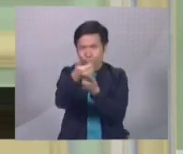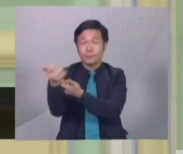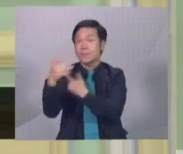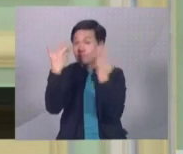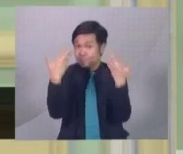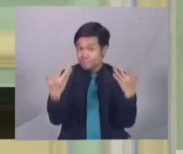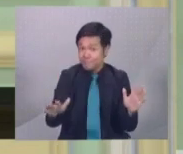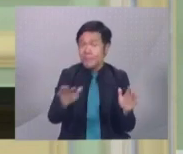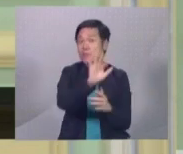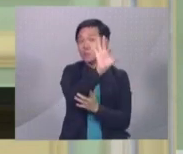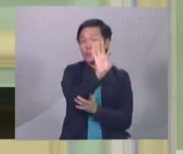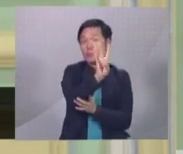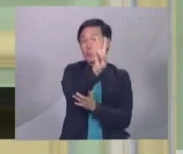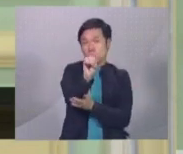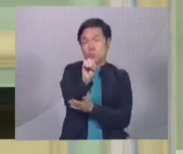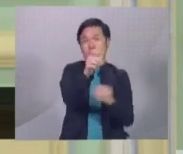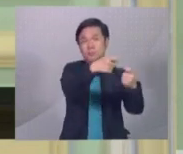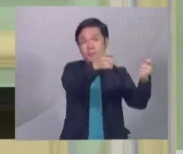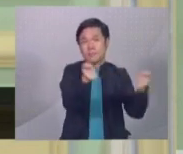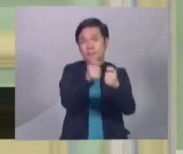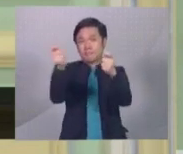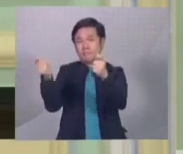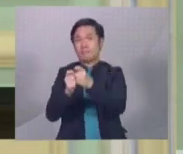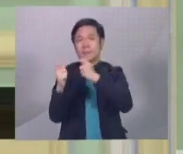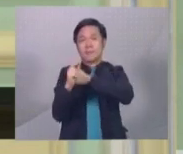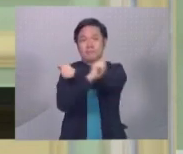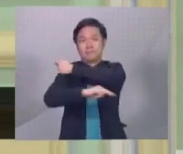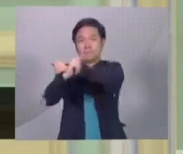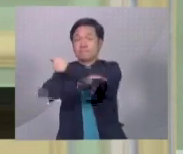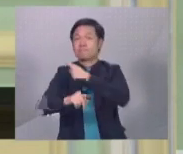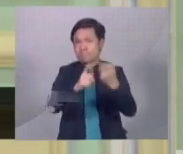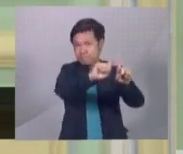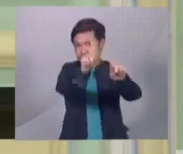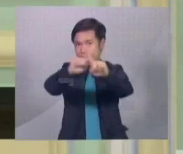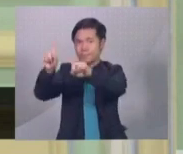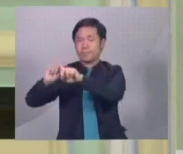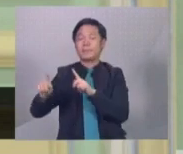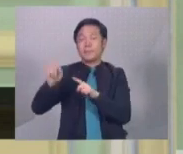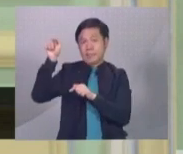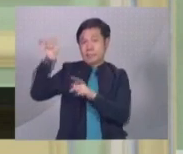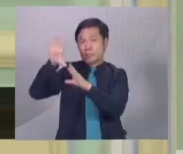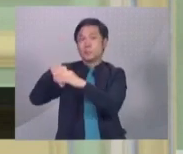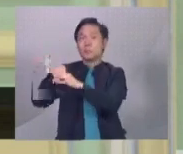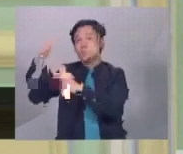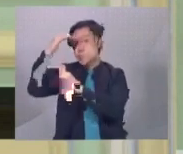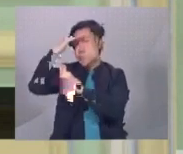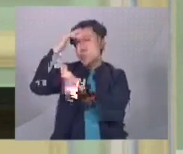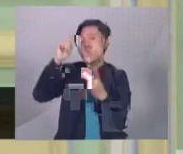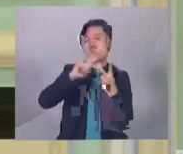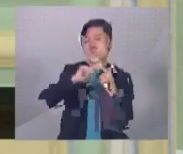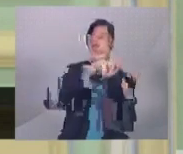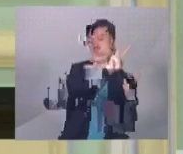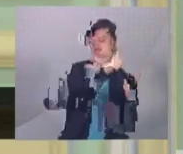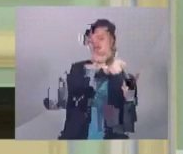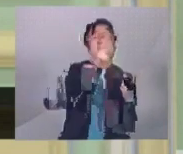yang meliputi 70 zon di 14 negeri termasuk 41 kawasan di Johor dan 21 kawasan